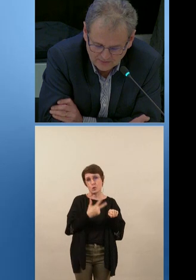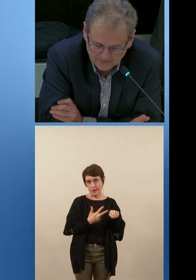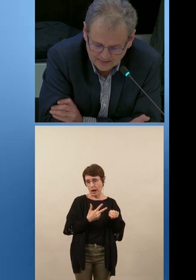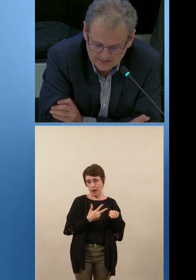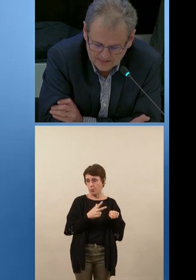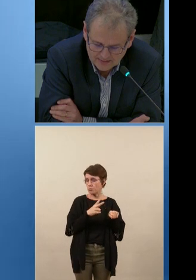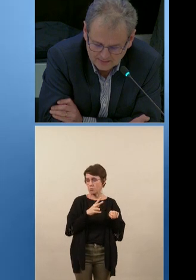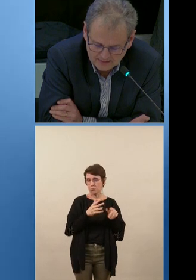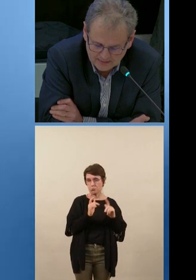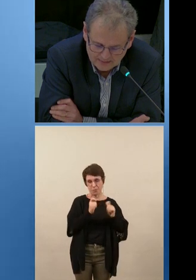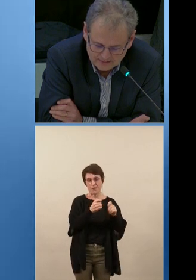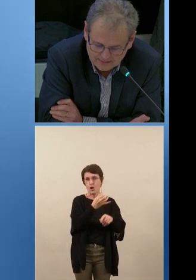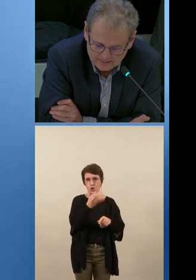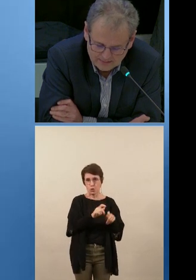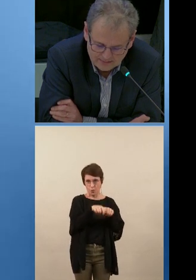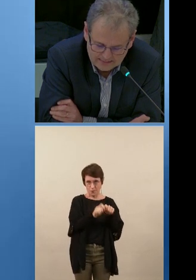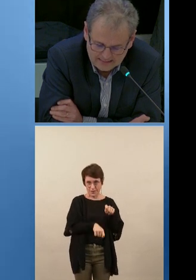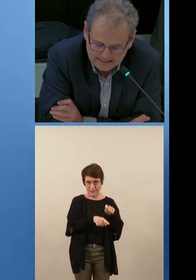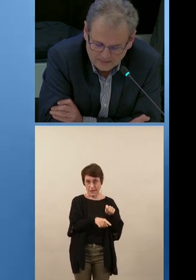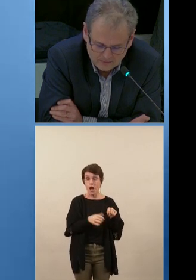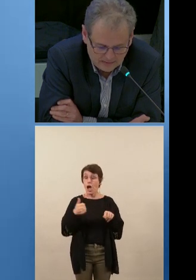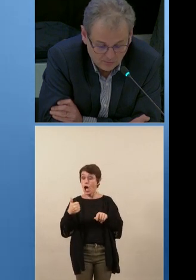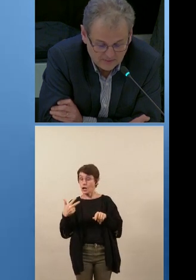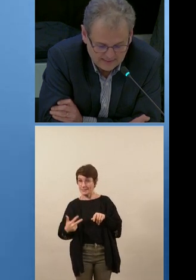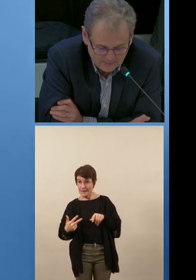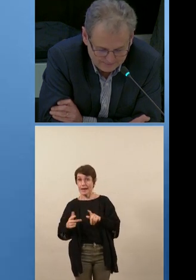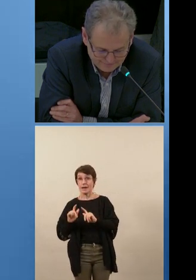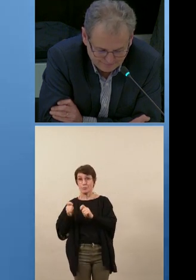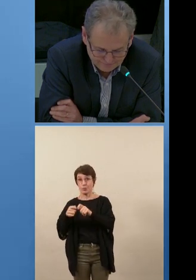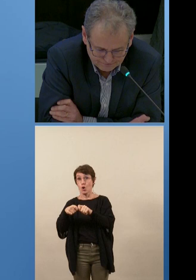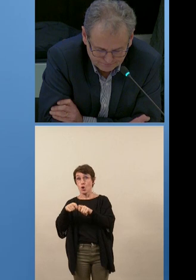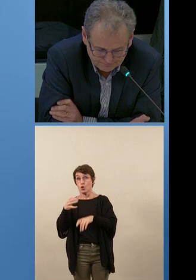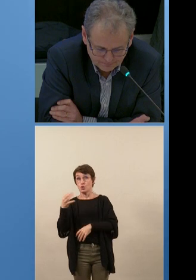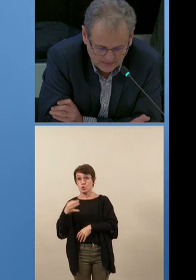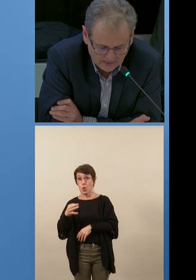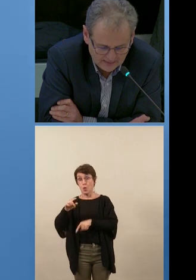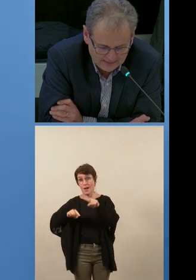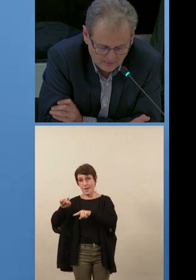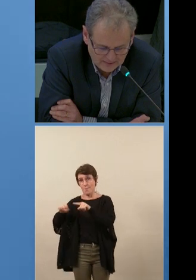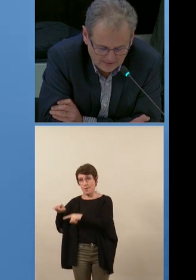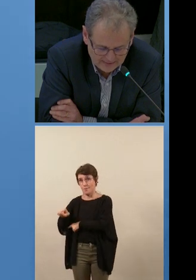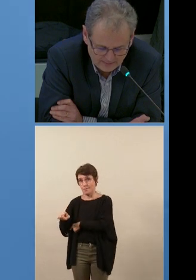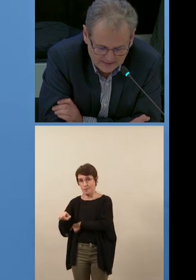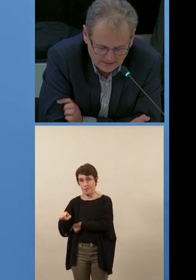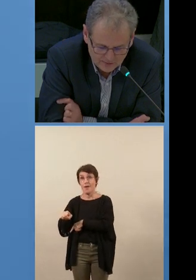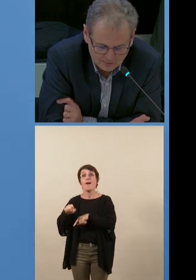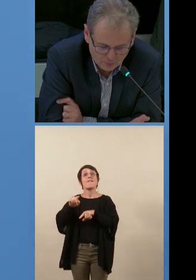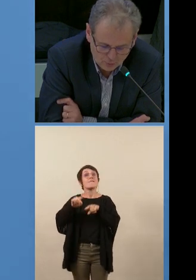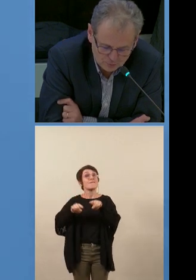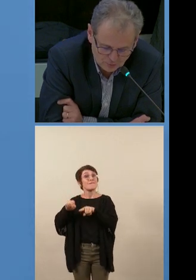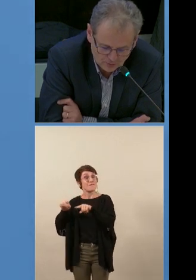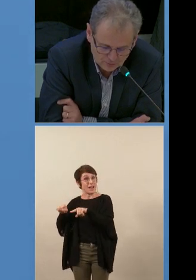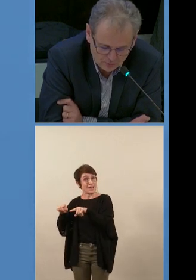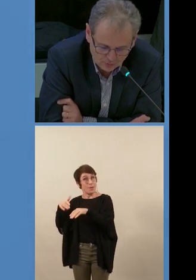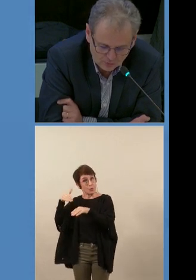fixe 1/ers est à taux variable et dans les variables il y a seulement